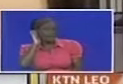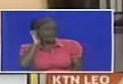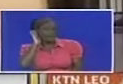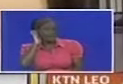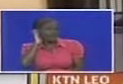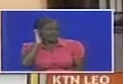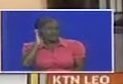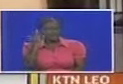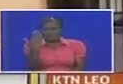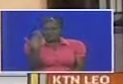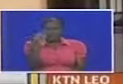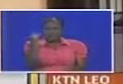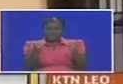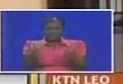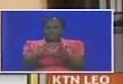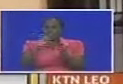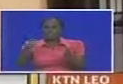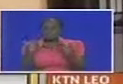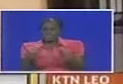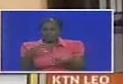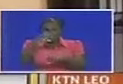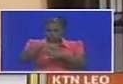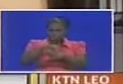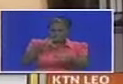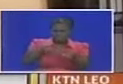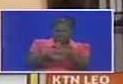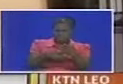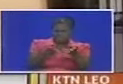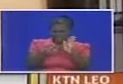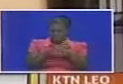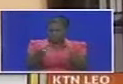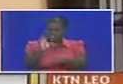kishakwenda, mara utasikia msikitini kumvundwa, kama hii leo utasikia kanisani kumevundwa.